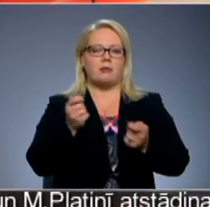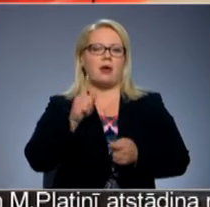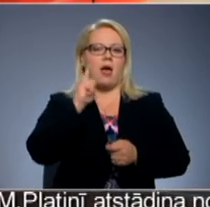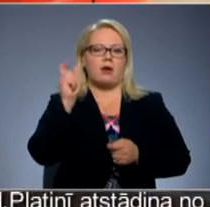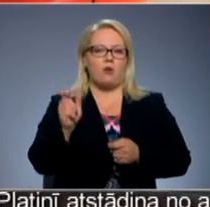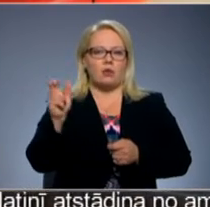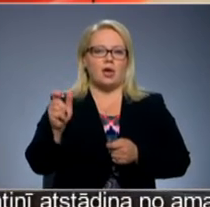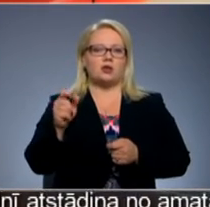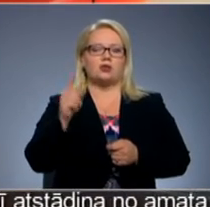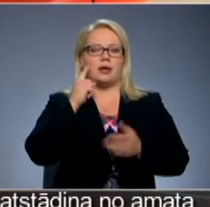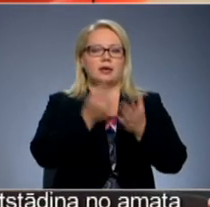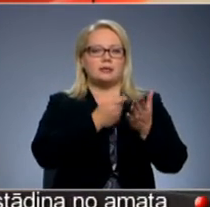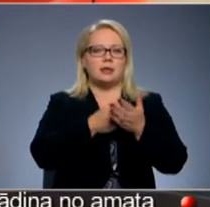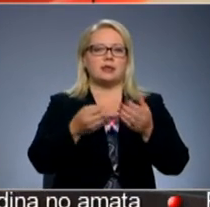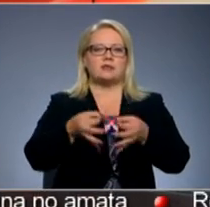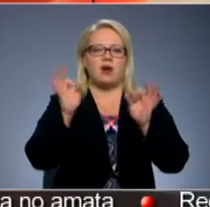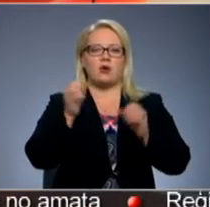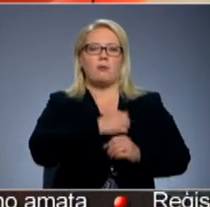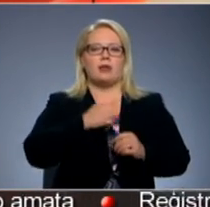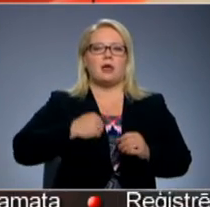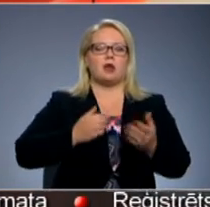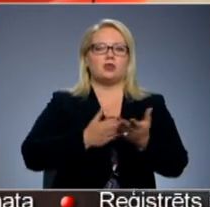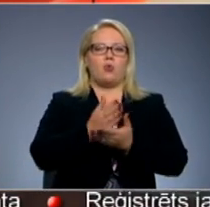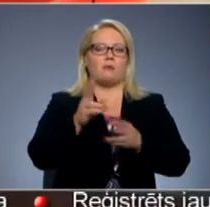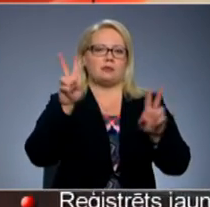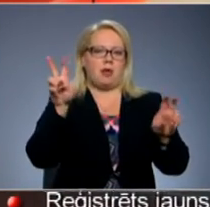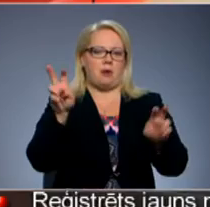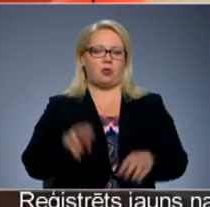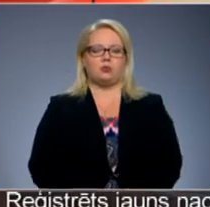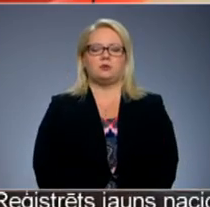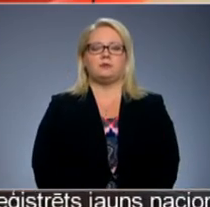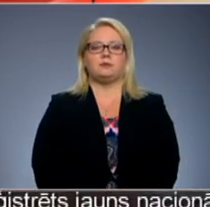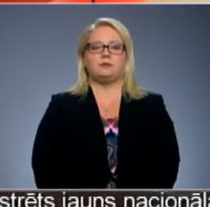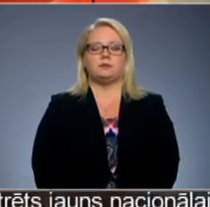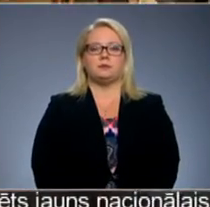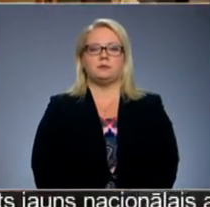tos dēvē, izzina svarīgākos militārās jomas tematus un vairāk Vidzemes televīzija.